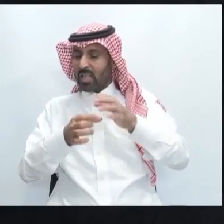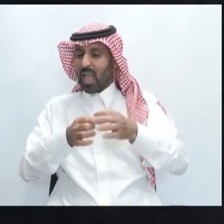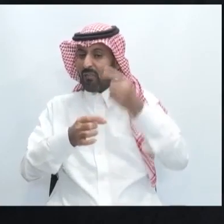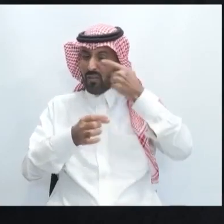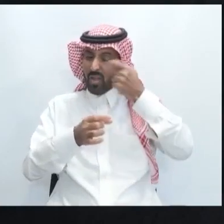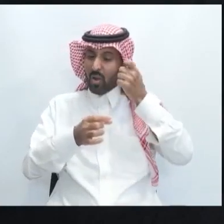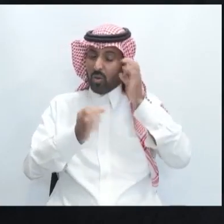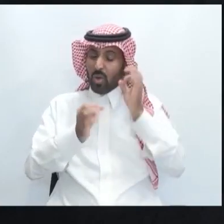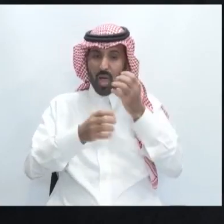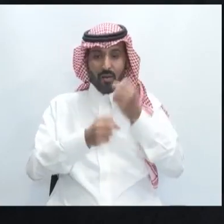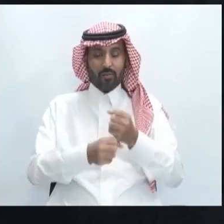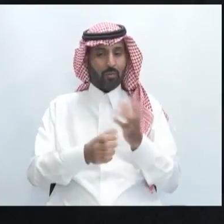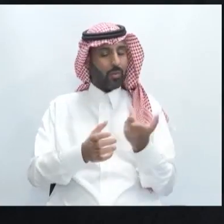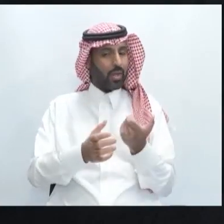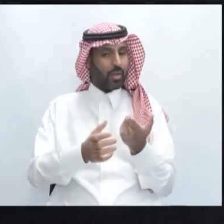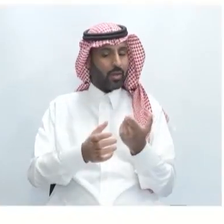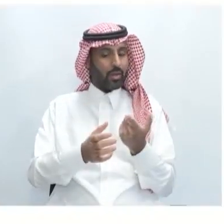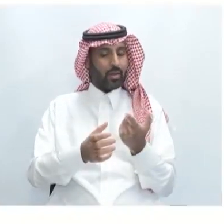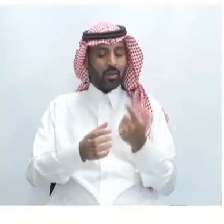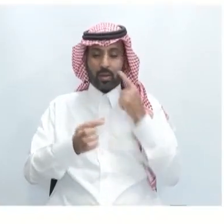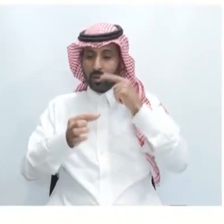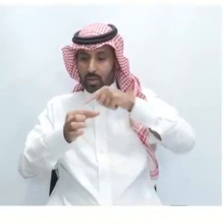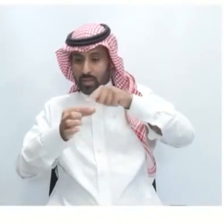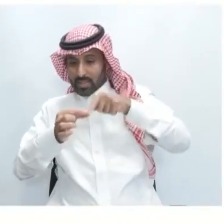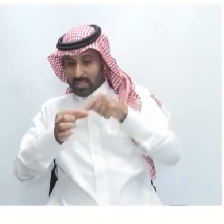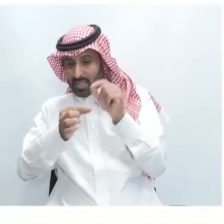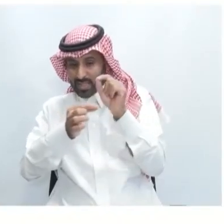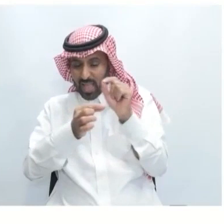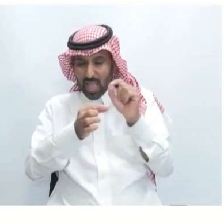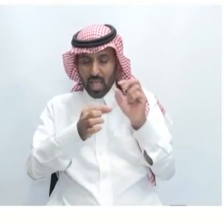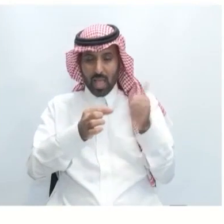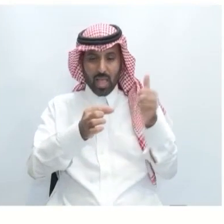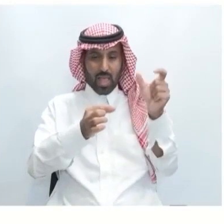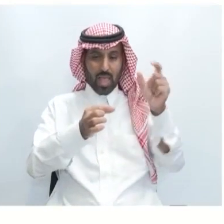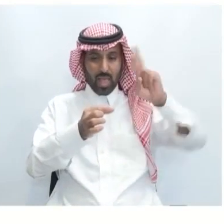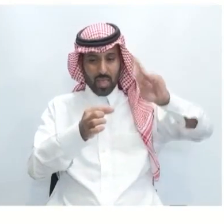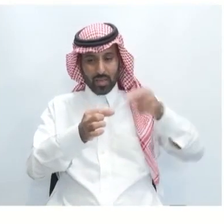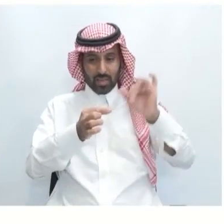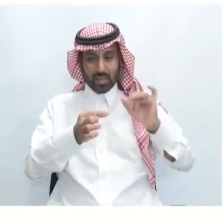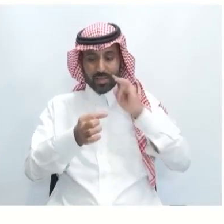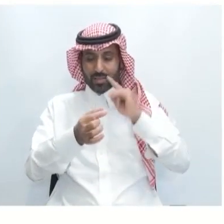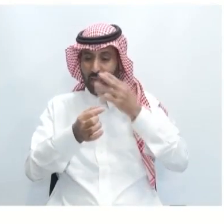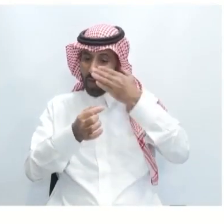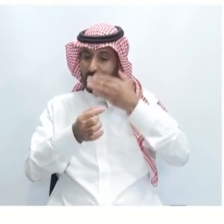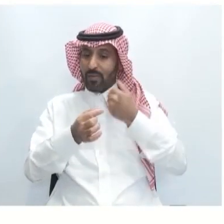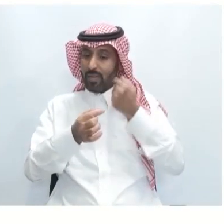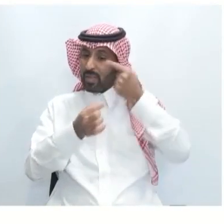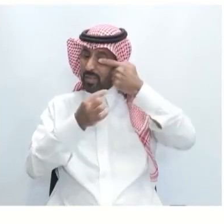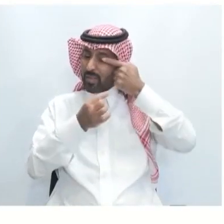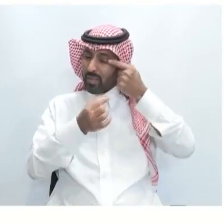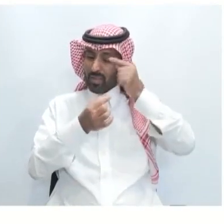العيون فما هو هو عباره عن انزيم اذا هو محلول تنظيف العدسات